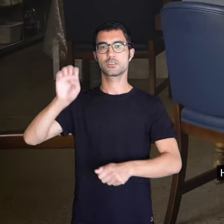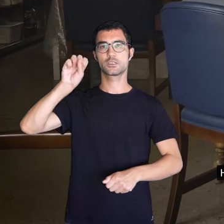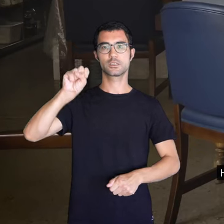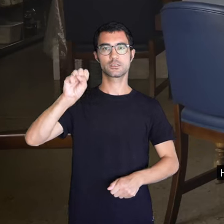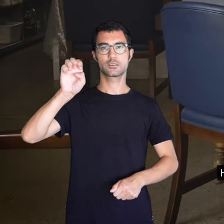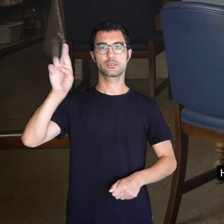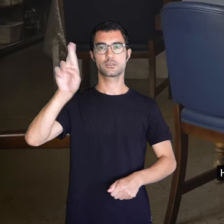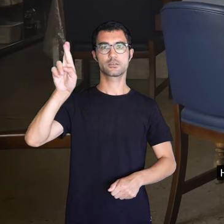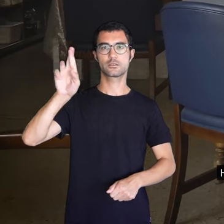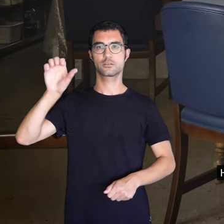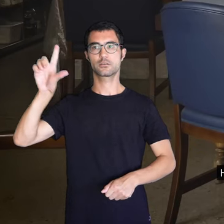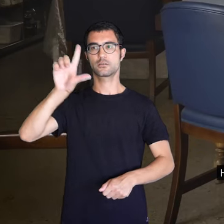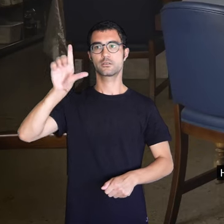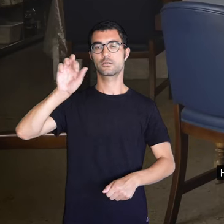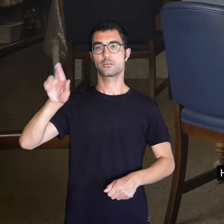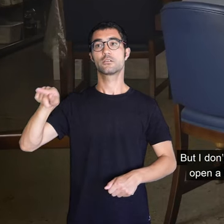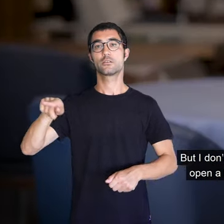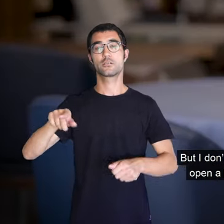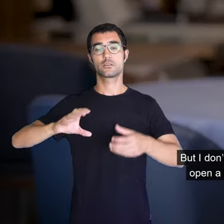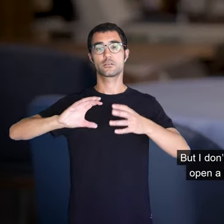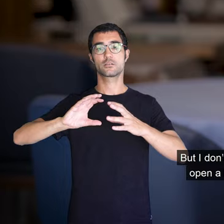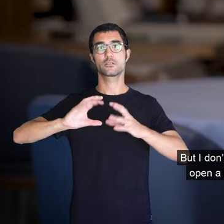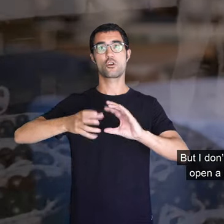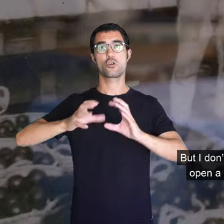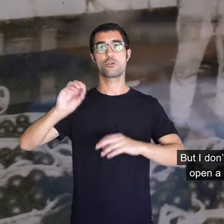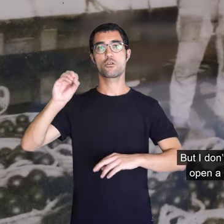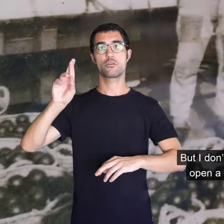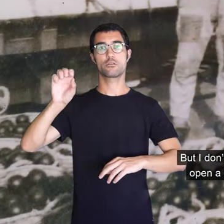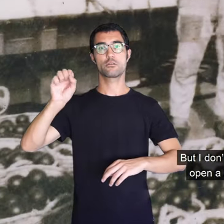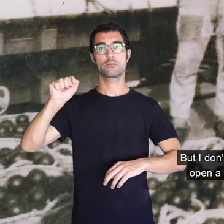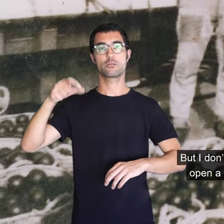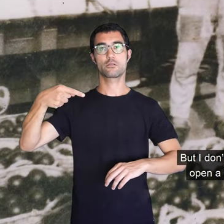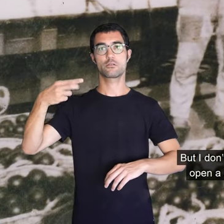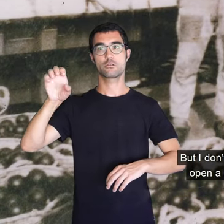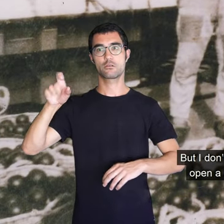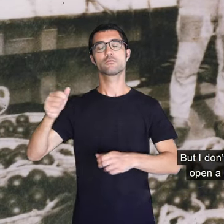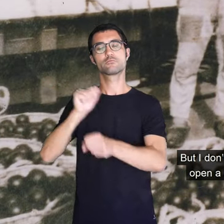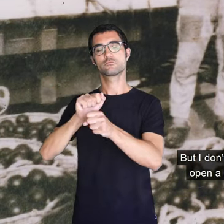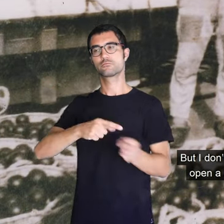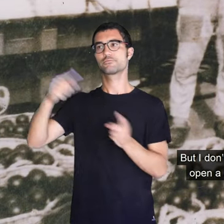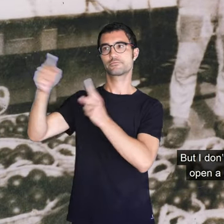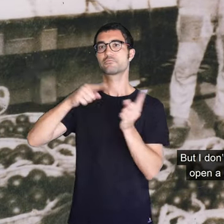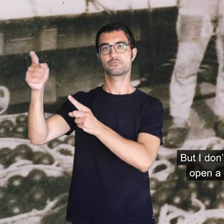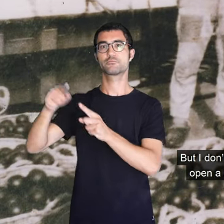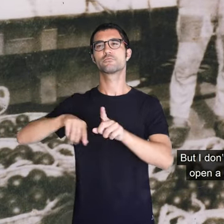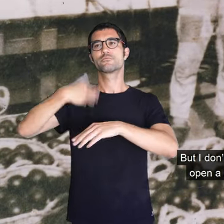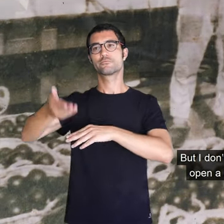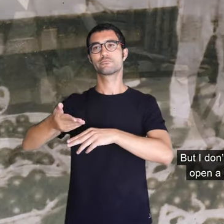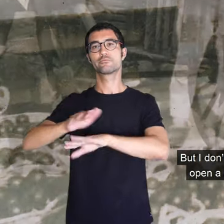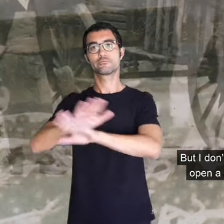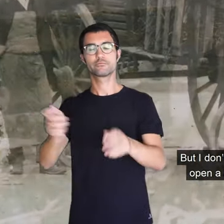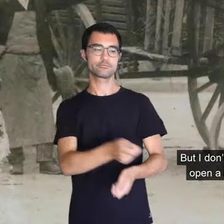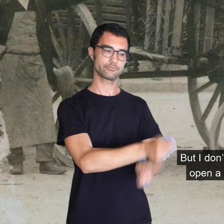taronges, navegava. I llavors se va posar a pescar, però amb quin barco va anar no ho sé. I llavors va anar a fer feina a